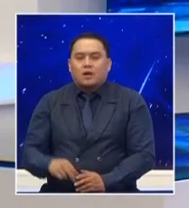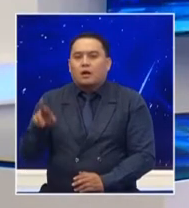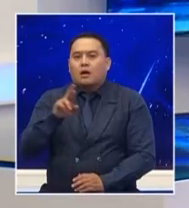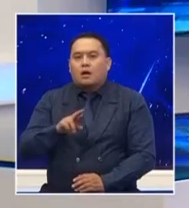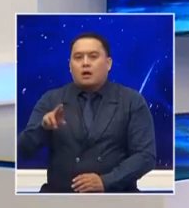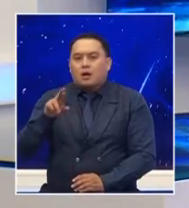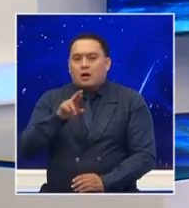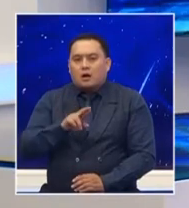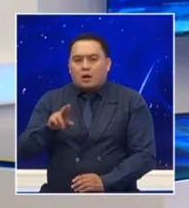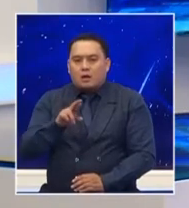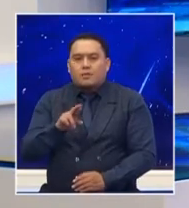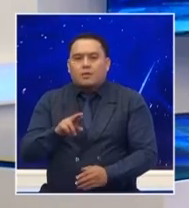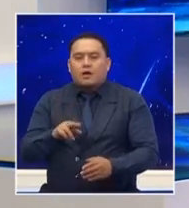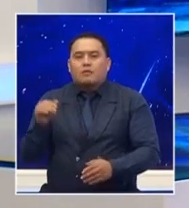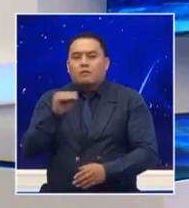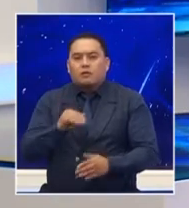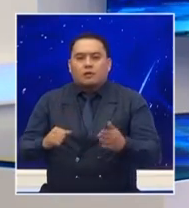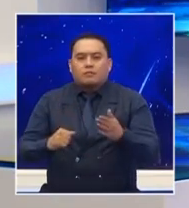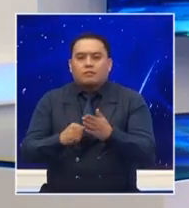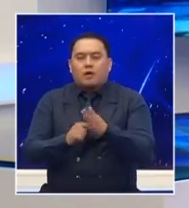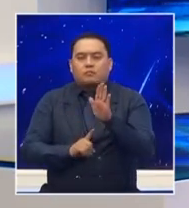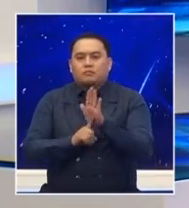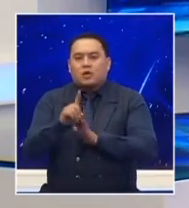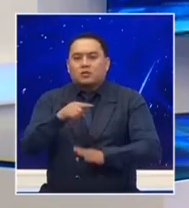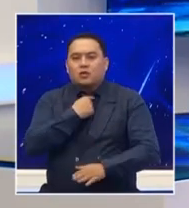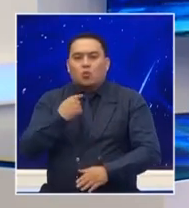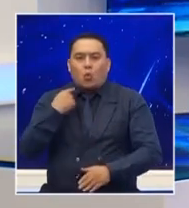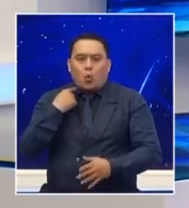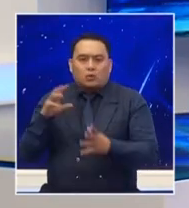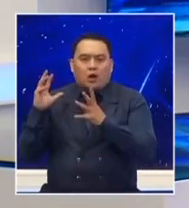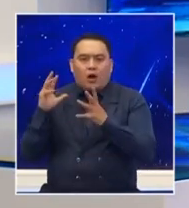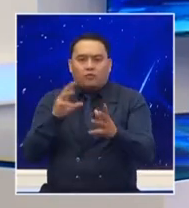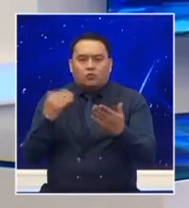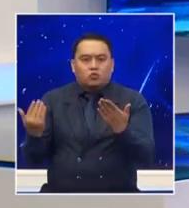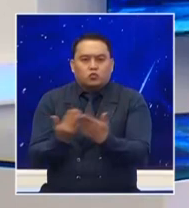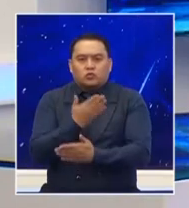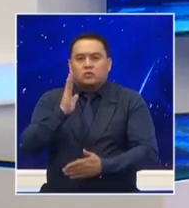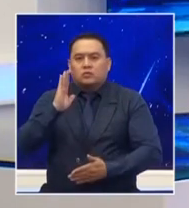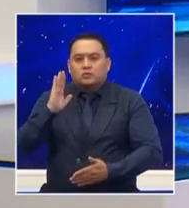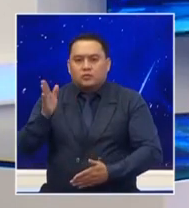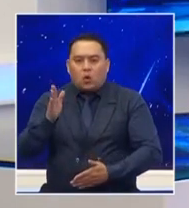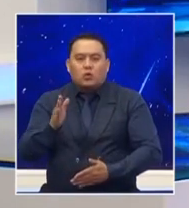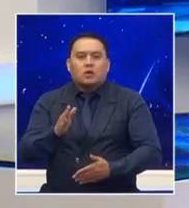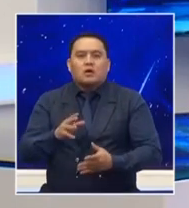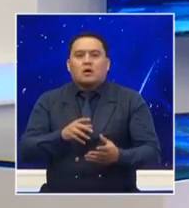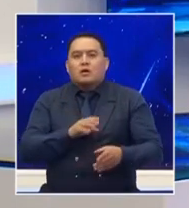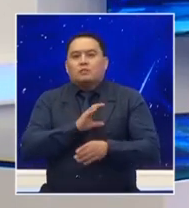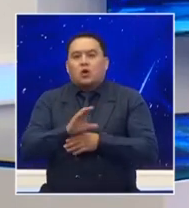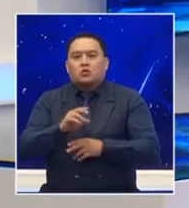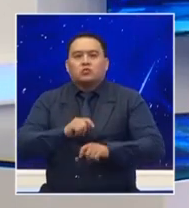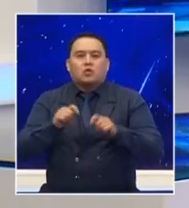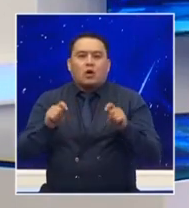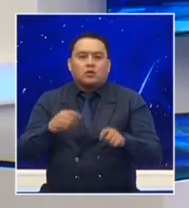Қаңтардың соңы ақпан айының басынан бастап талдықорғандықтар жаңа қоғамдық көліктермен қатынайды. Облыс орталығына Сарыарқа автопромда